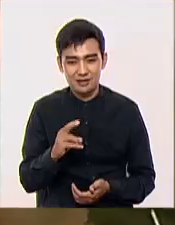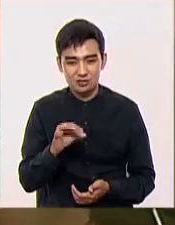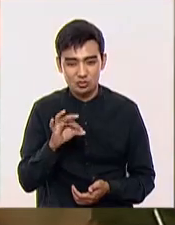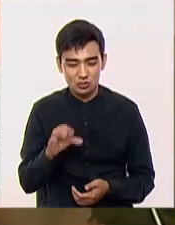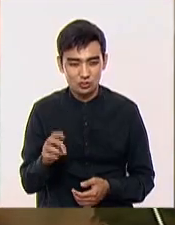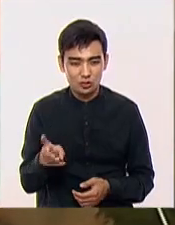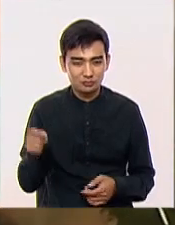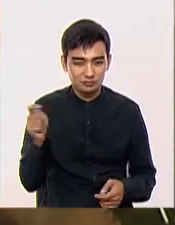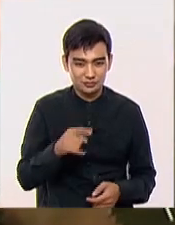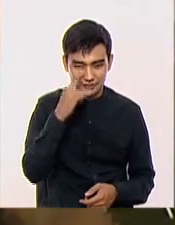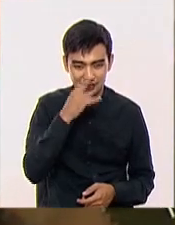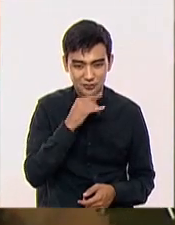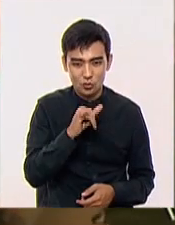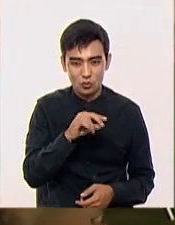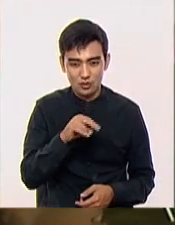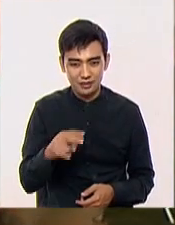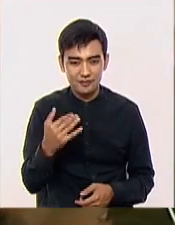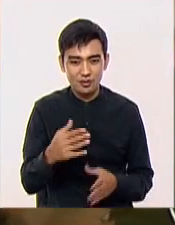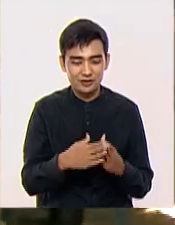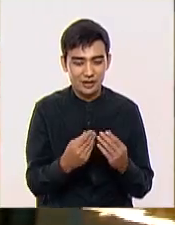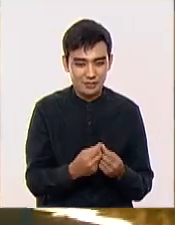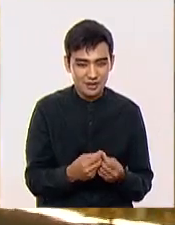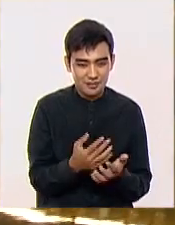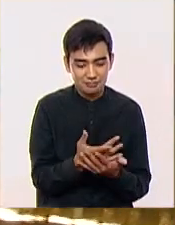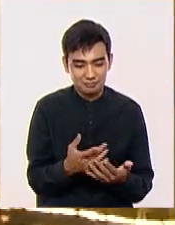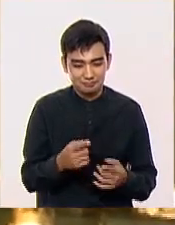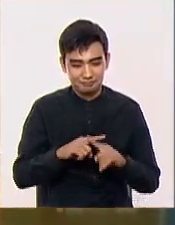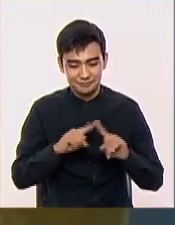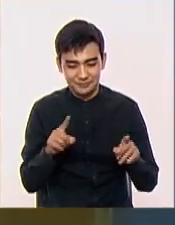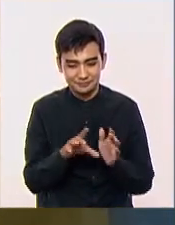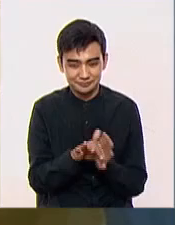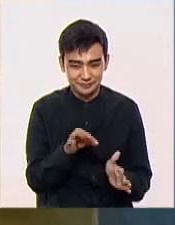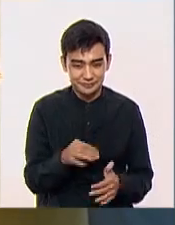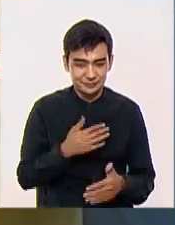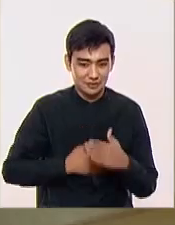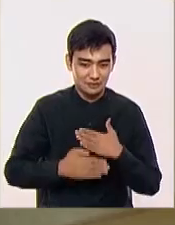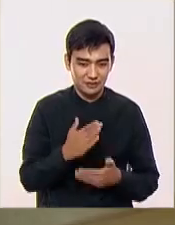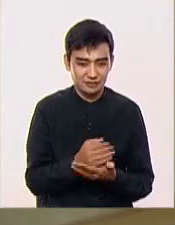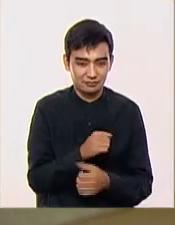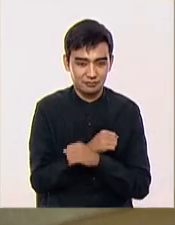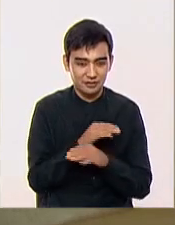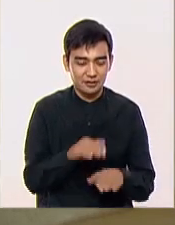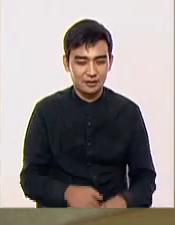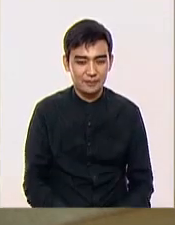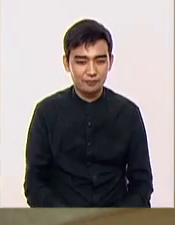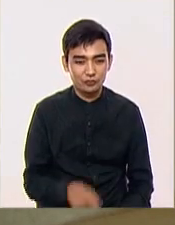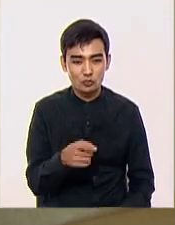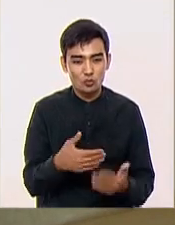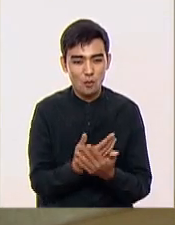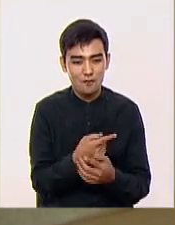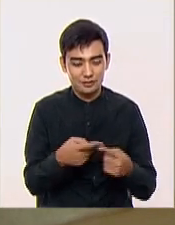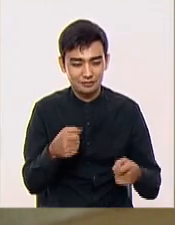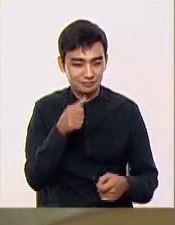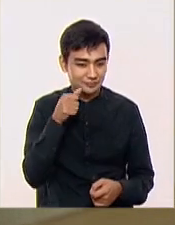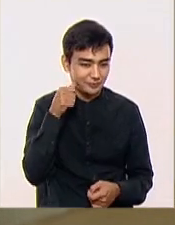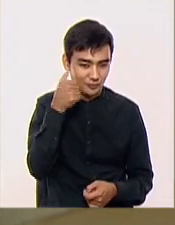Магаушке келген қазақстандық Улан Жазықбаевтың отбасы да ерекше демалыс орнын таңдап алғанына қуанып отыр. Жаңа отель болғаннан кейін былтыр ашылды